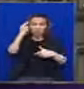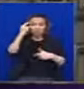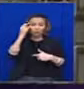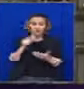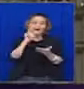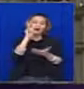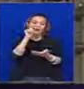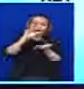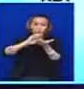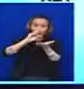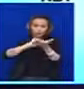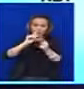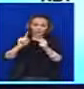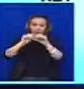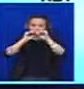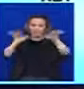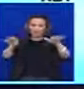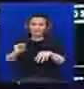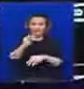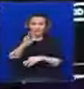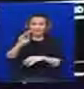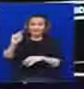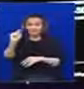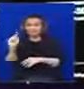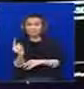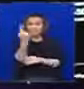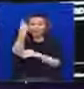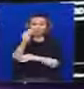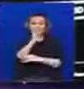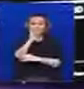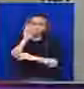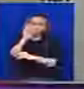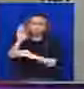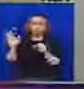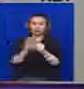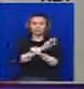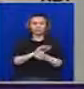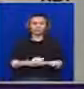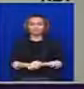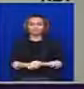และรับชมรายการโทรทัศน์ NBTHD ได้ชัดเจนครอบคลุมทุกพื้นที่มากยิ่งขึ้น